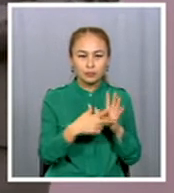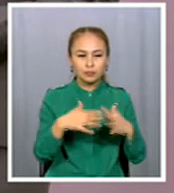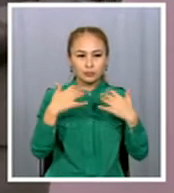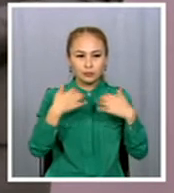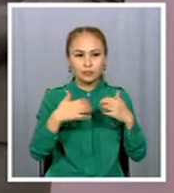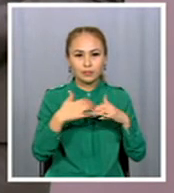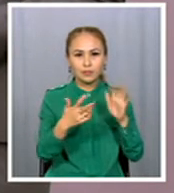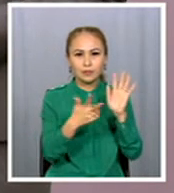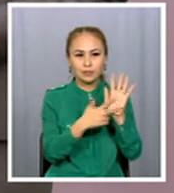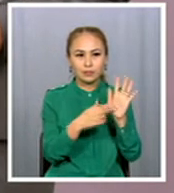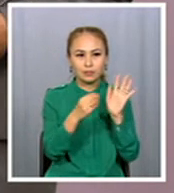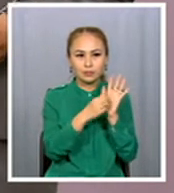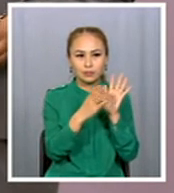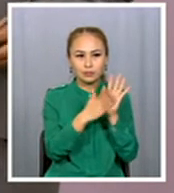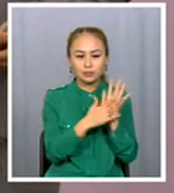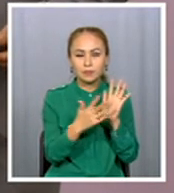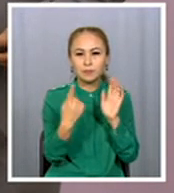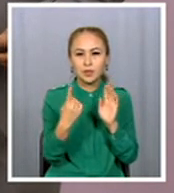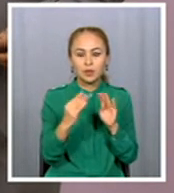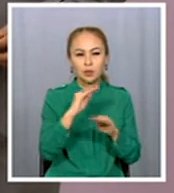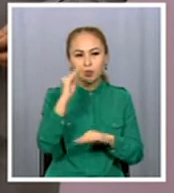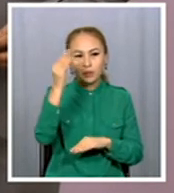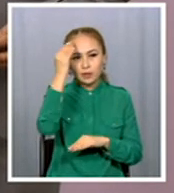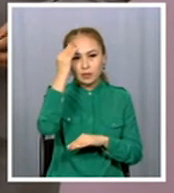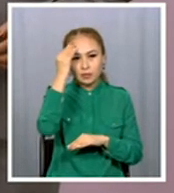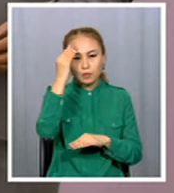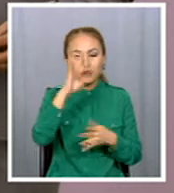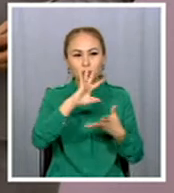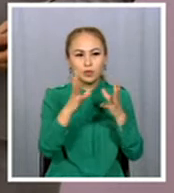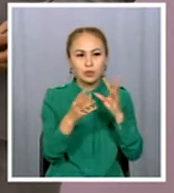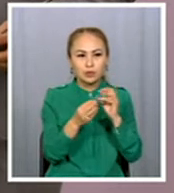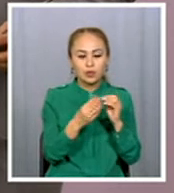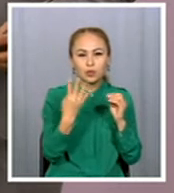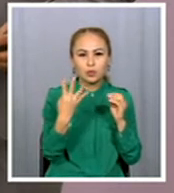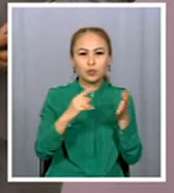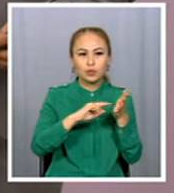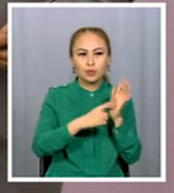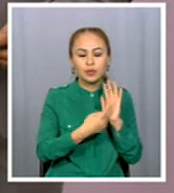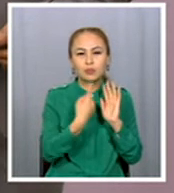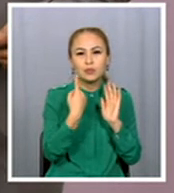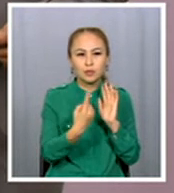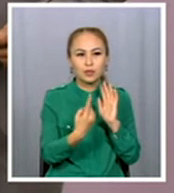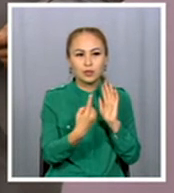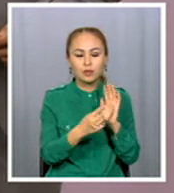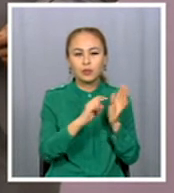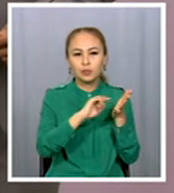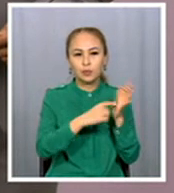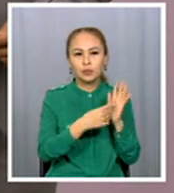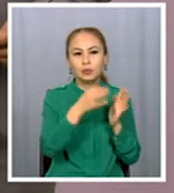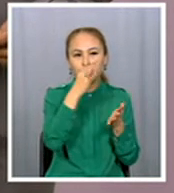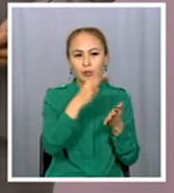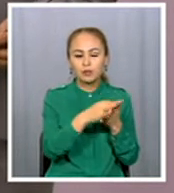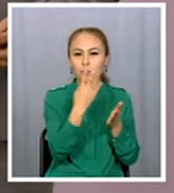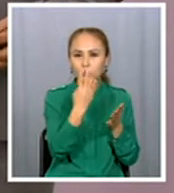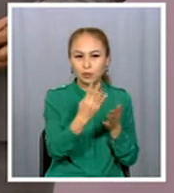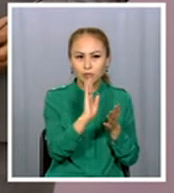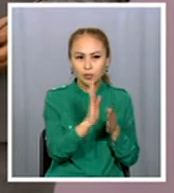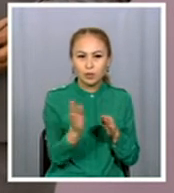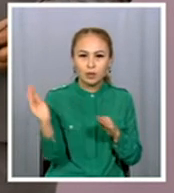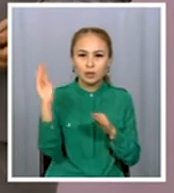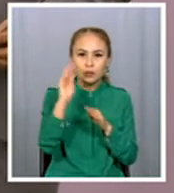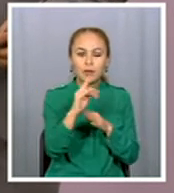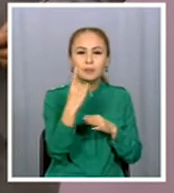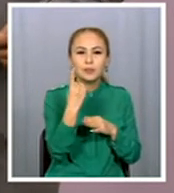8-ін жазамыз, 1-ін ойда сақтаймыз. Содан соң 4-ті 1-ге көбейтеміз. Көбейтіндінің мәні 4-ке тең. Оған ойдағы